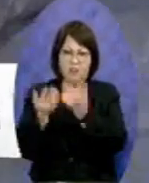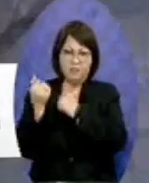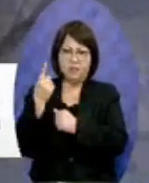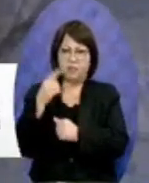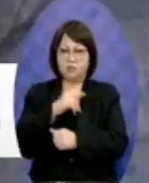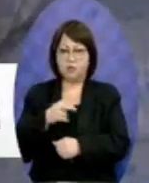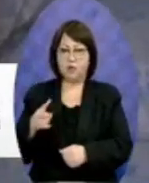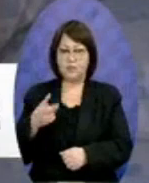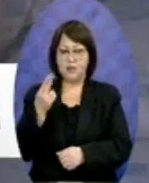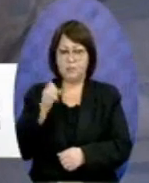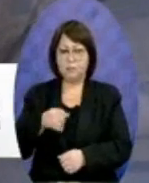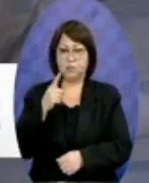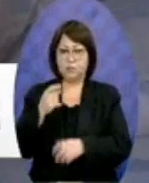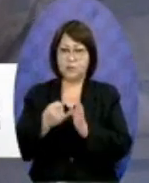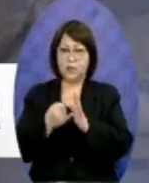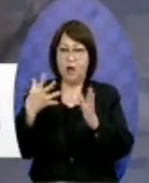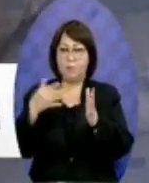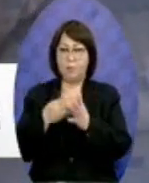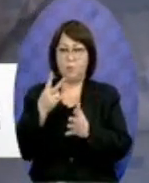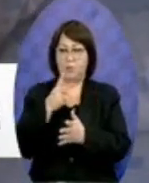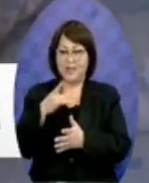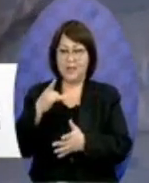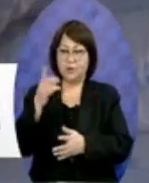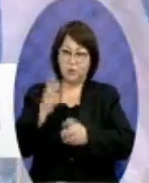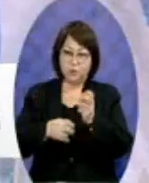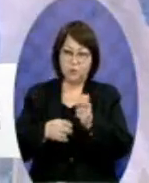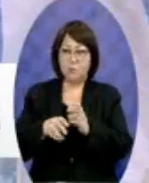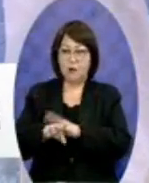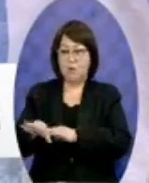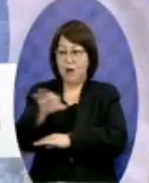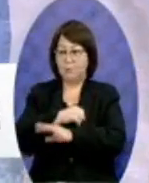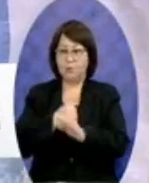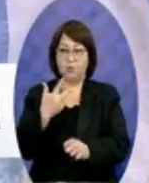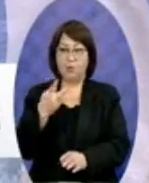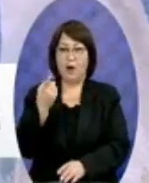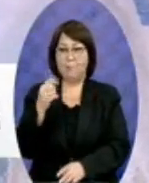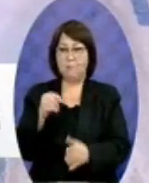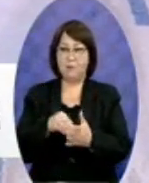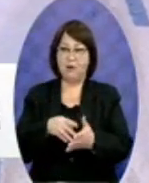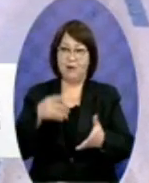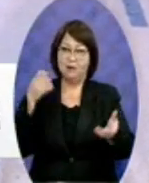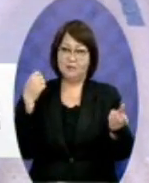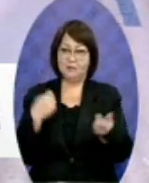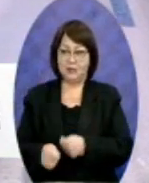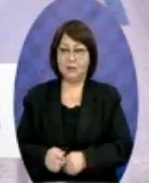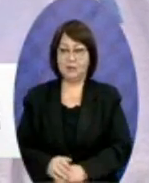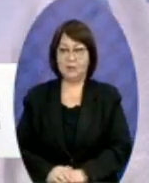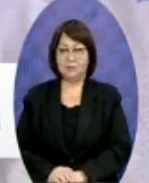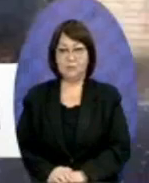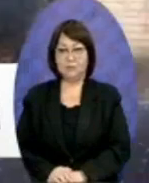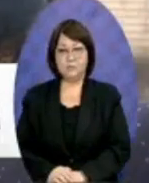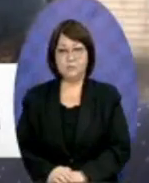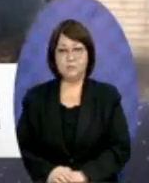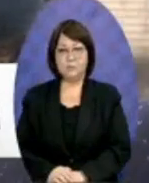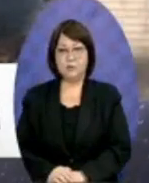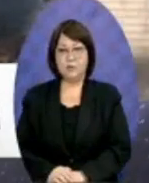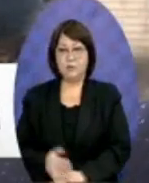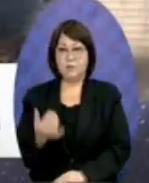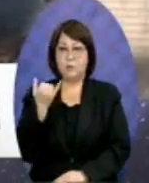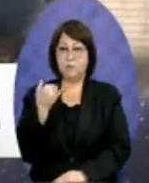мянган төгрөгөөр үйлдвэрлэгддэг ч баруун аймагуудад ойролцоогоор 310 мянган төгрөгөөр худалдаалагдж байна.